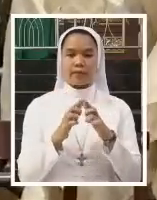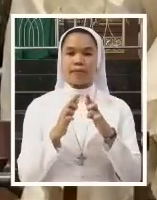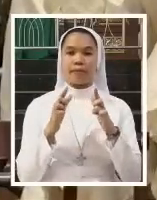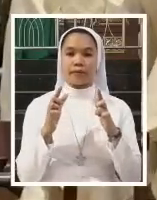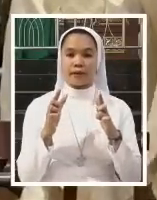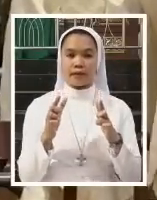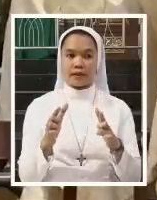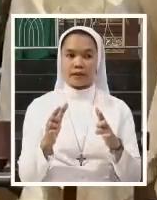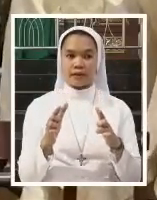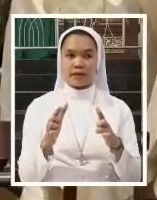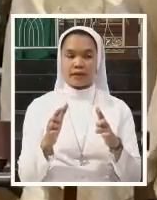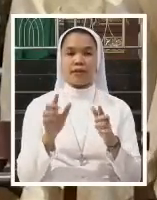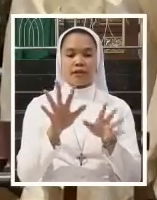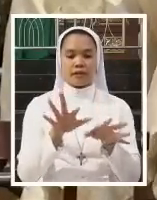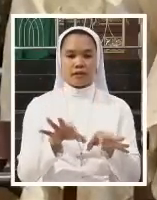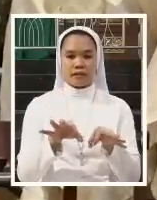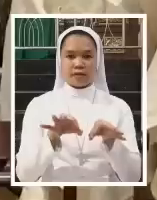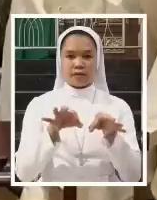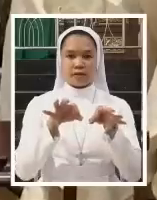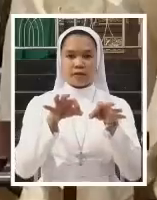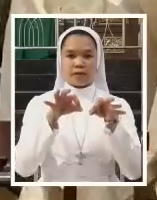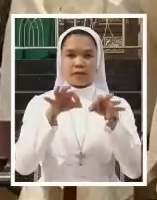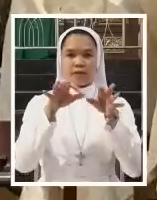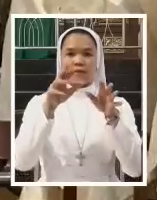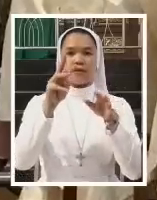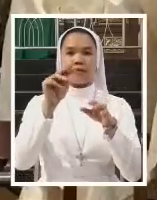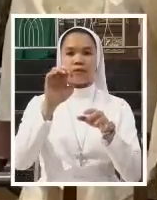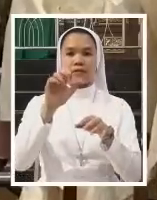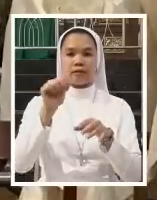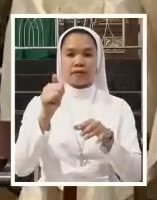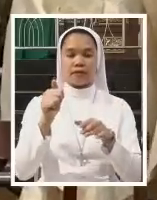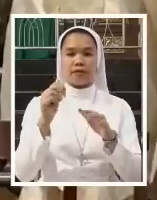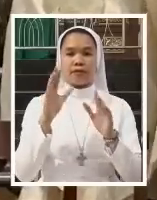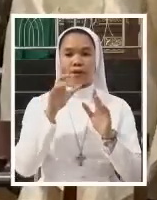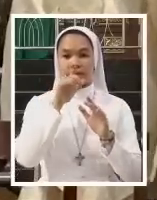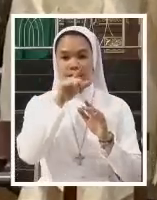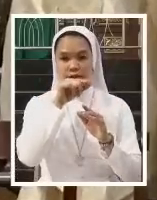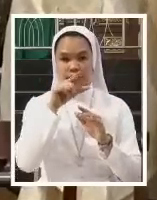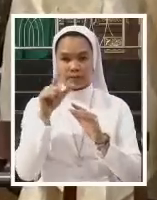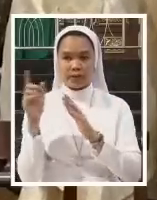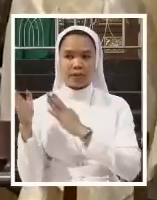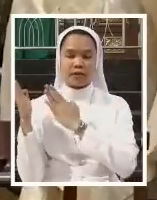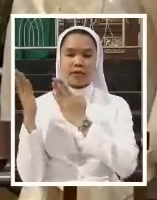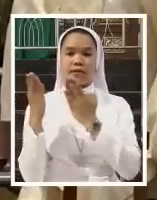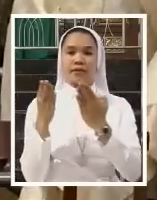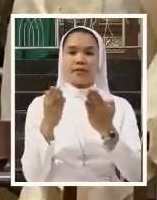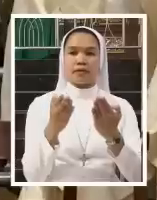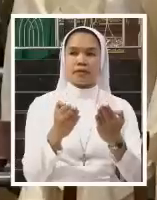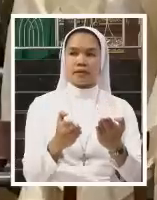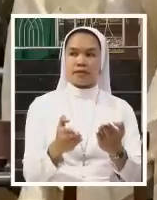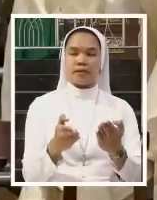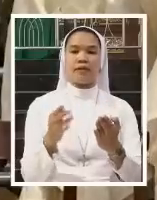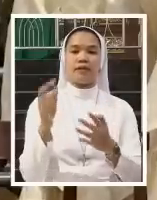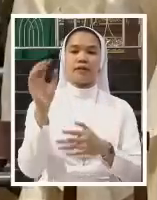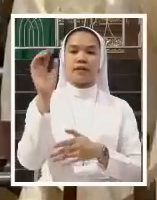baha, nagbalik kinowe an salampati, daraan sa nga kang